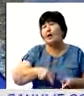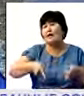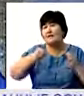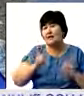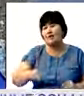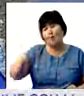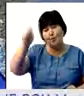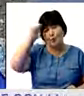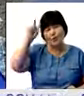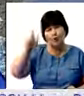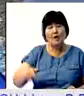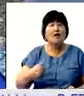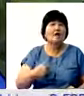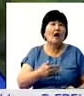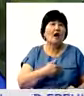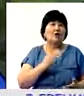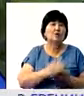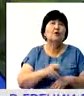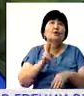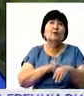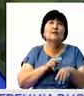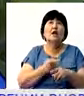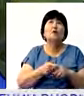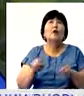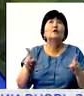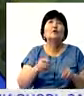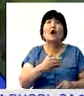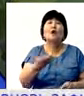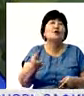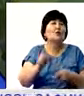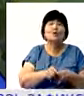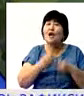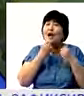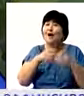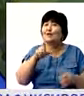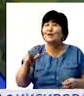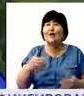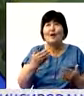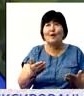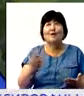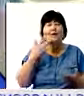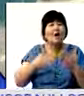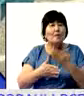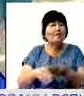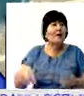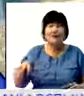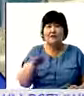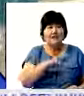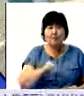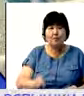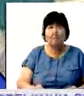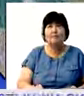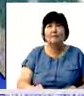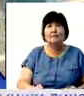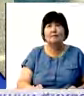настоящей мужской. Я хочу стать полицейским, потому что они очень хорошие люди, они помогают всем.